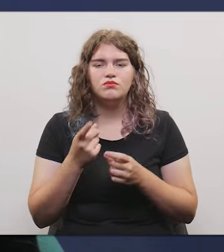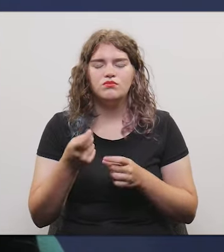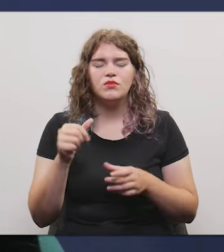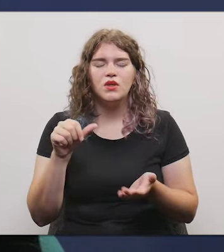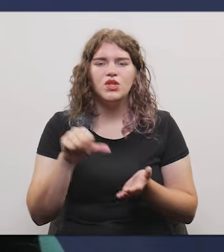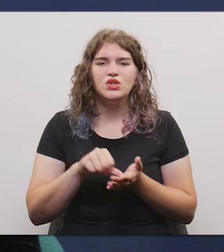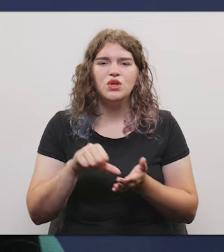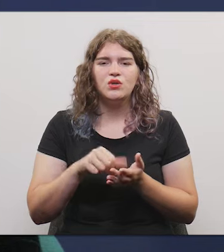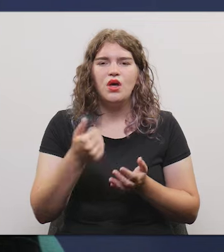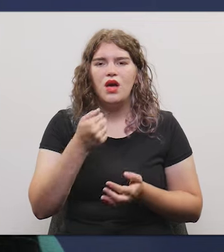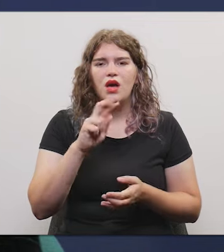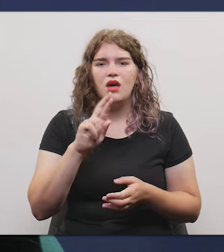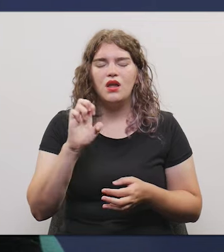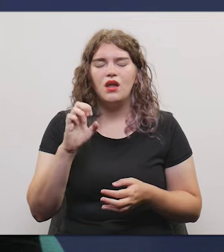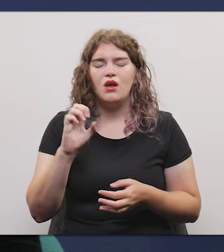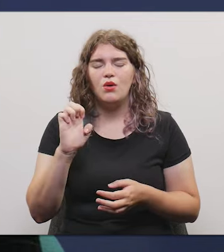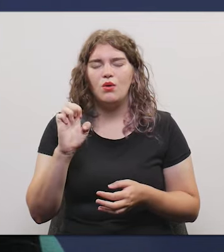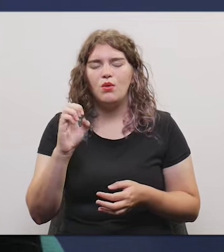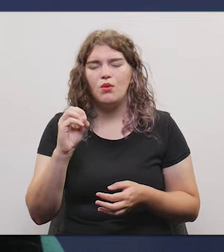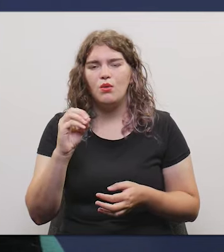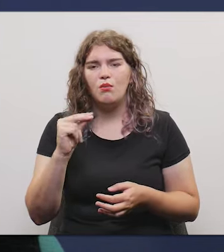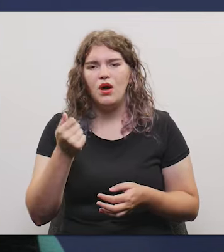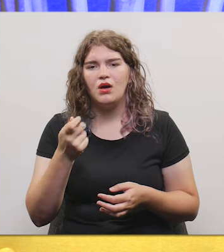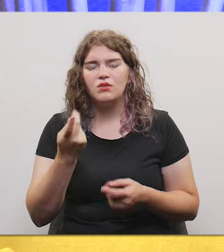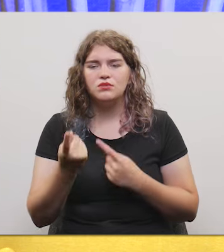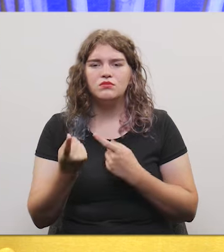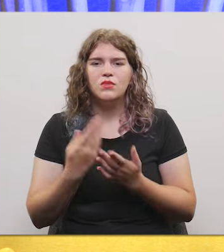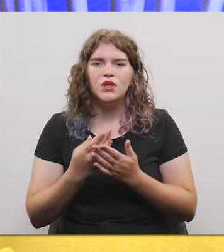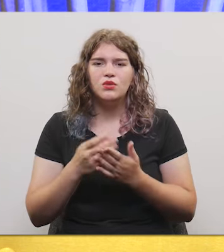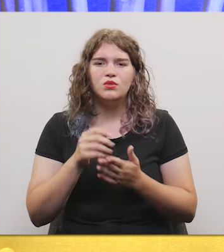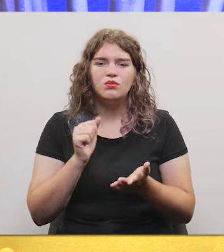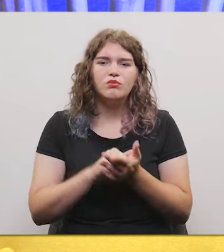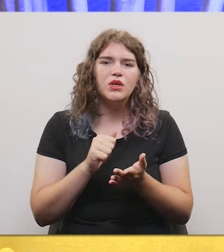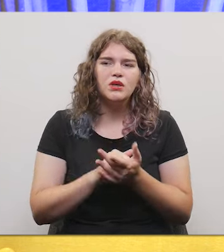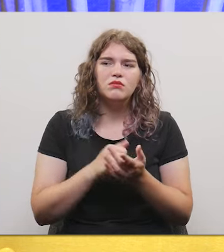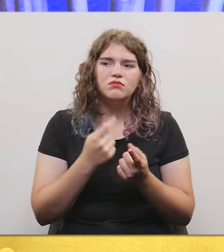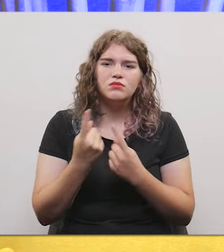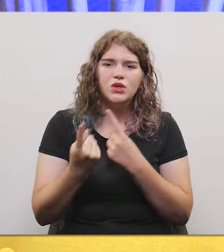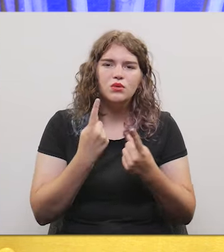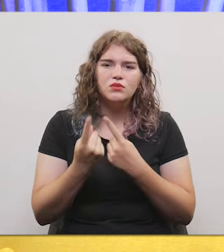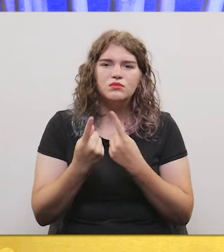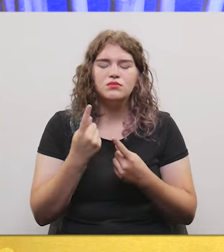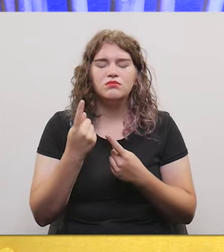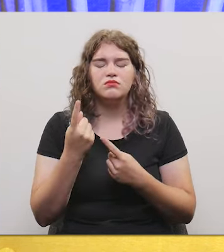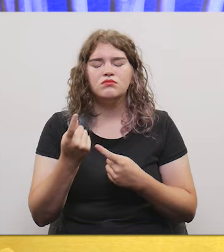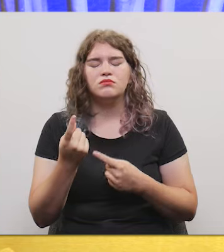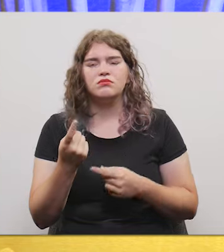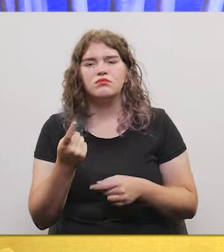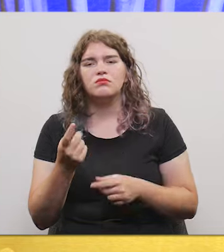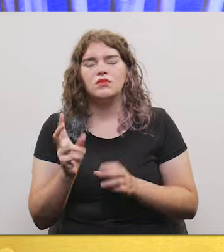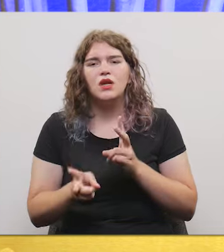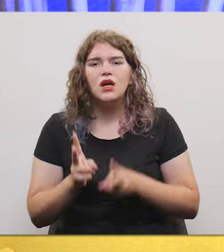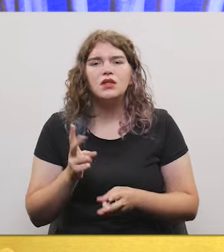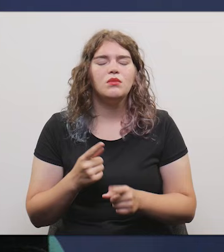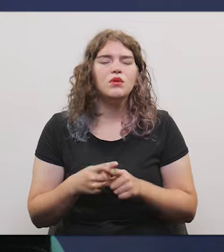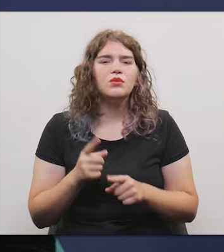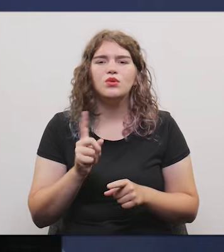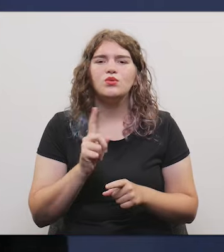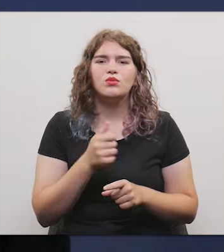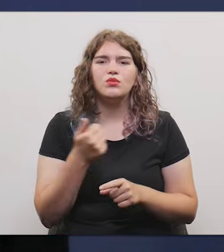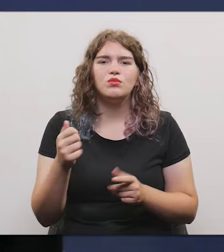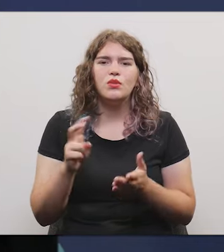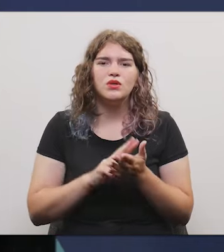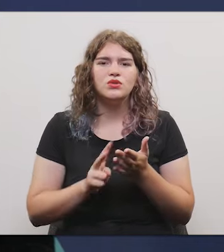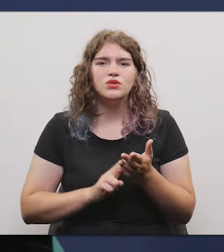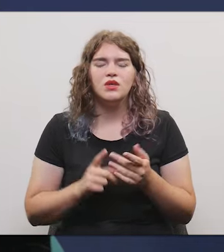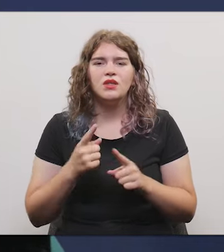cadrul centrului Areopagus din Timișoara. Și Elena nu doar că se ocupă de cuvântul citit, Elena